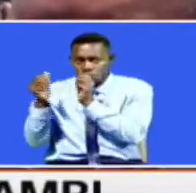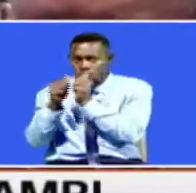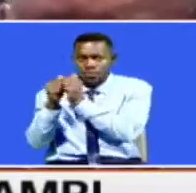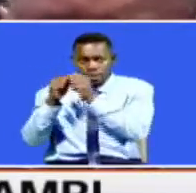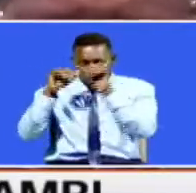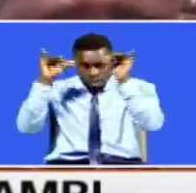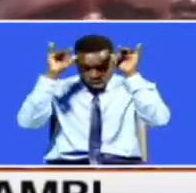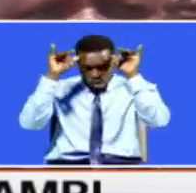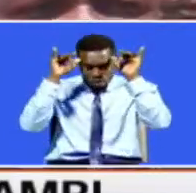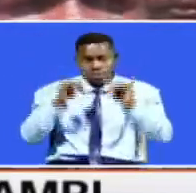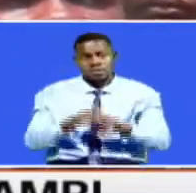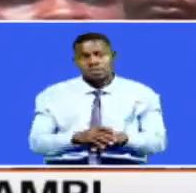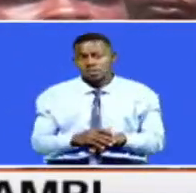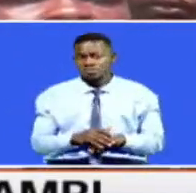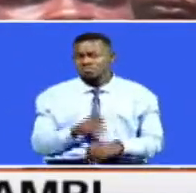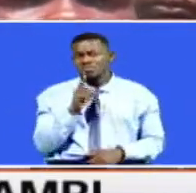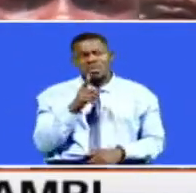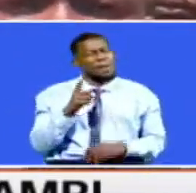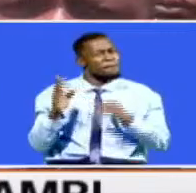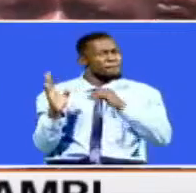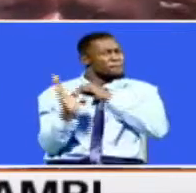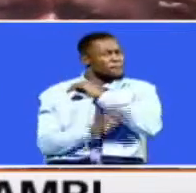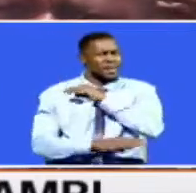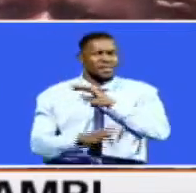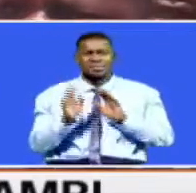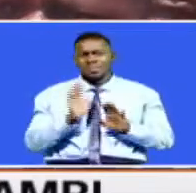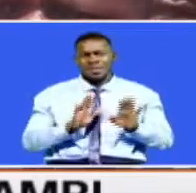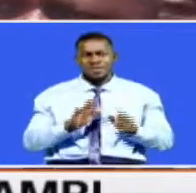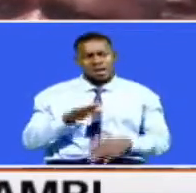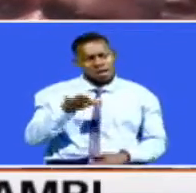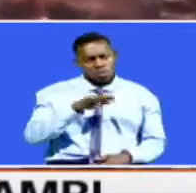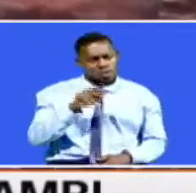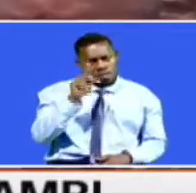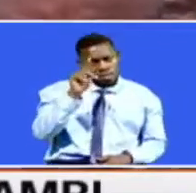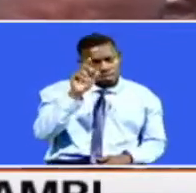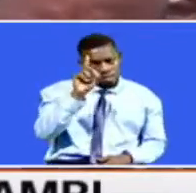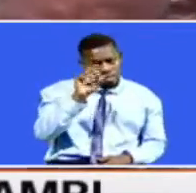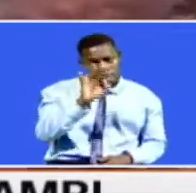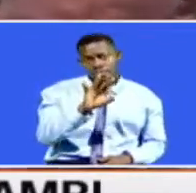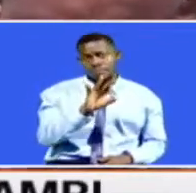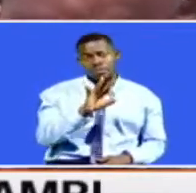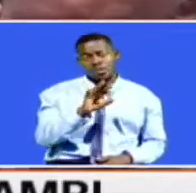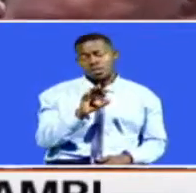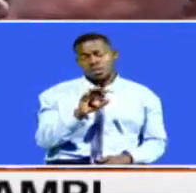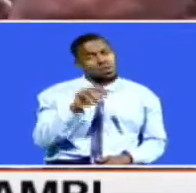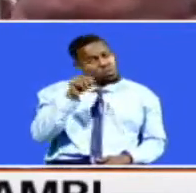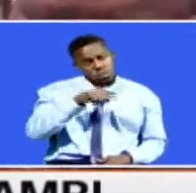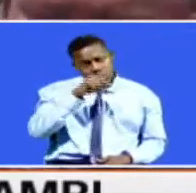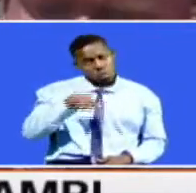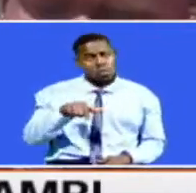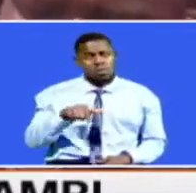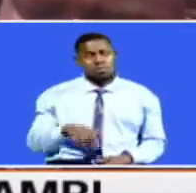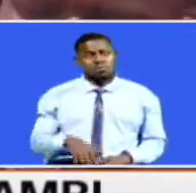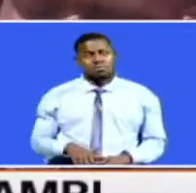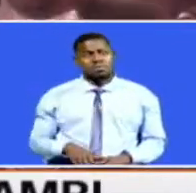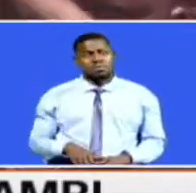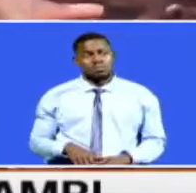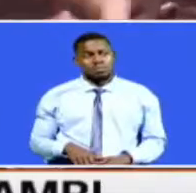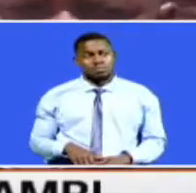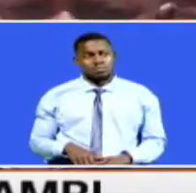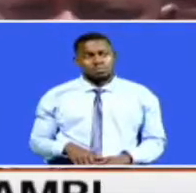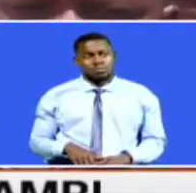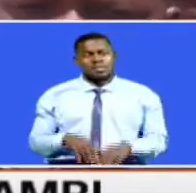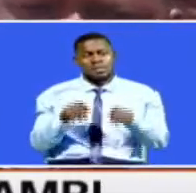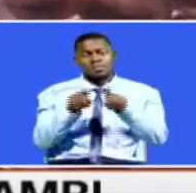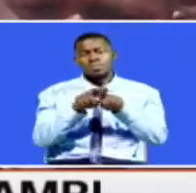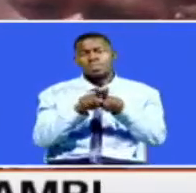calibers in the military, in the leadership, that they still want to succeed the agenda ya wale watu wengine. Yeah. And even no wonder why Uhuru is coming back now. Uhuru amekuja, ametoka